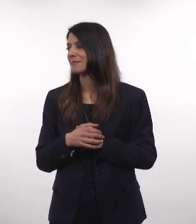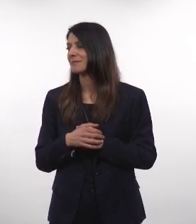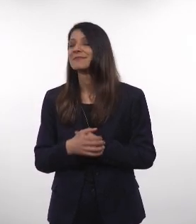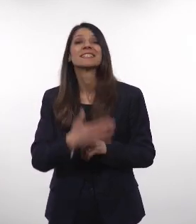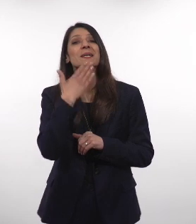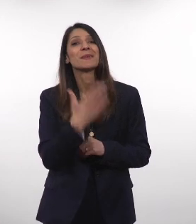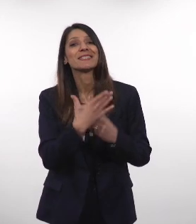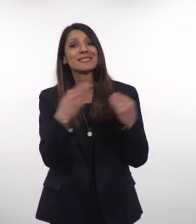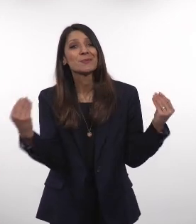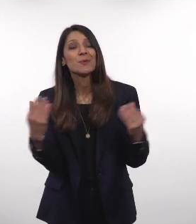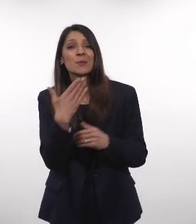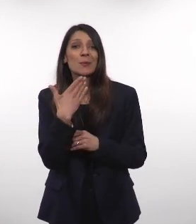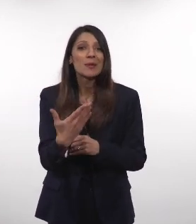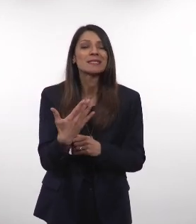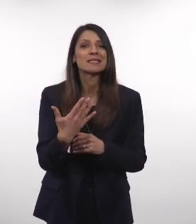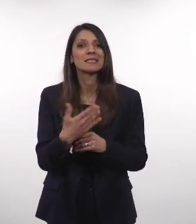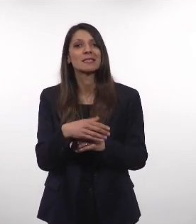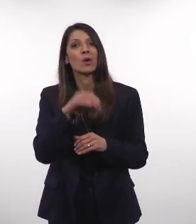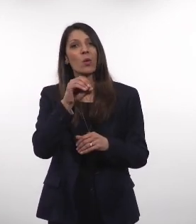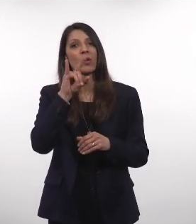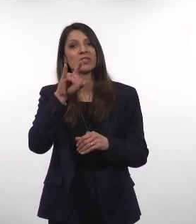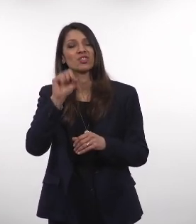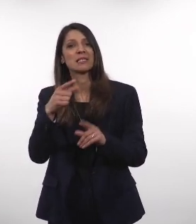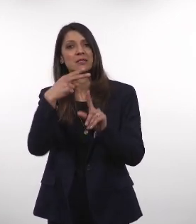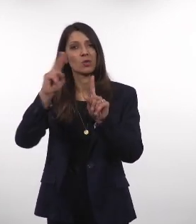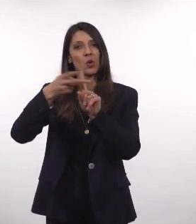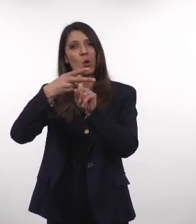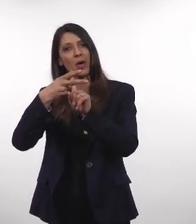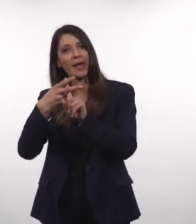Merci beaucoup. Merci encore à l'OHS de Lorraine pour cette vidéo